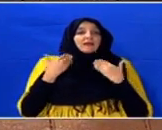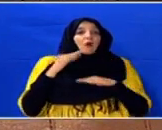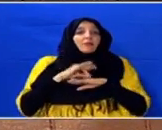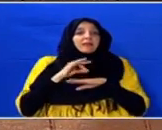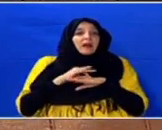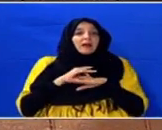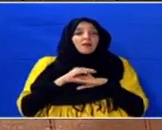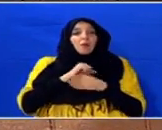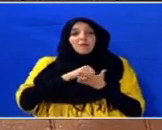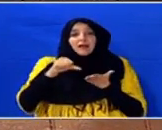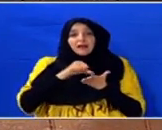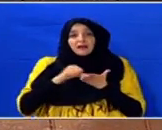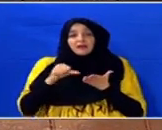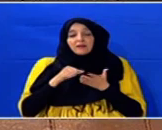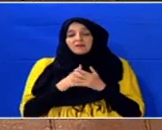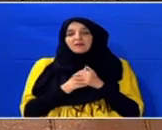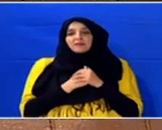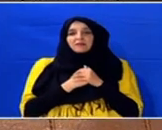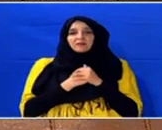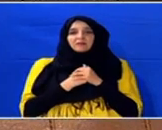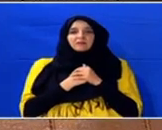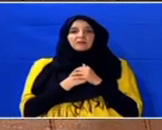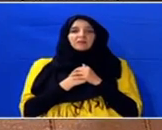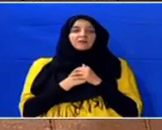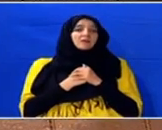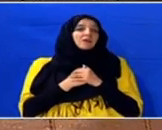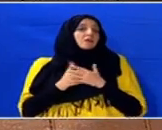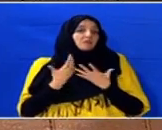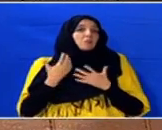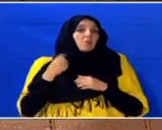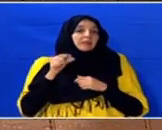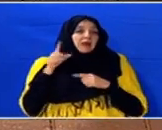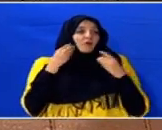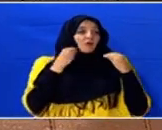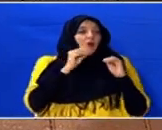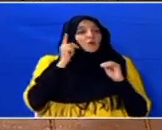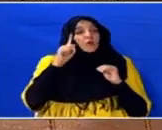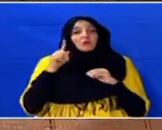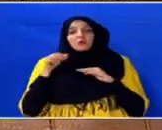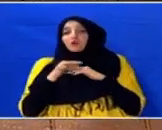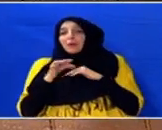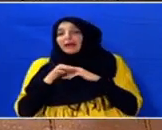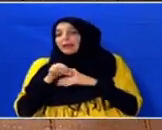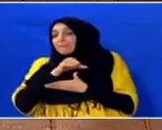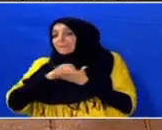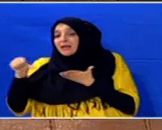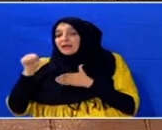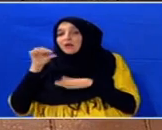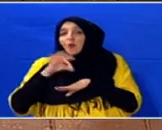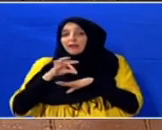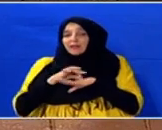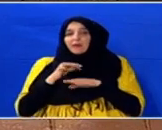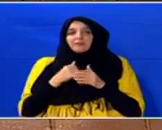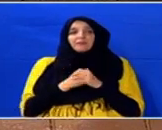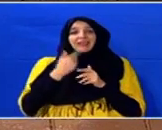مصاريف علاج زوجها المريض، فذلك مشروع. وإذا تصرفت